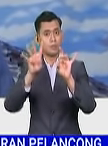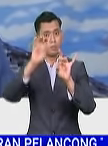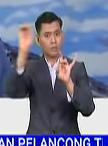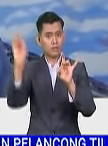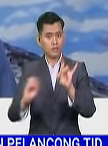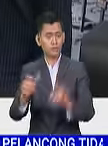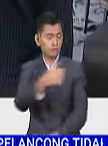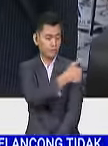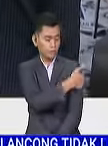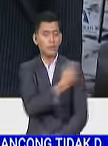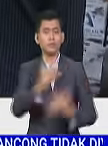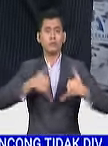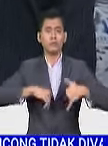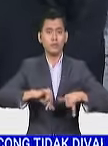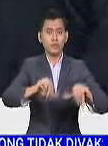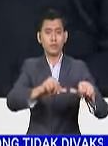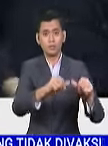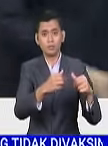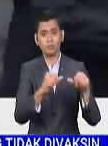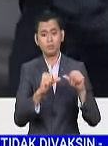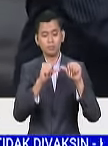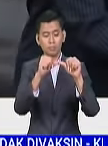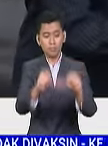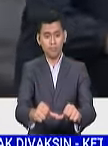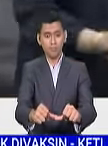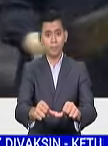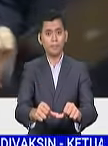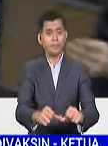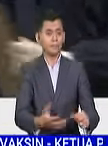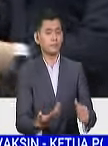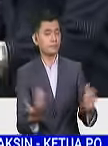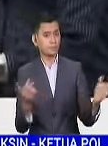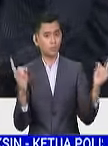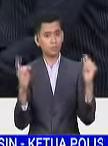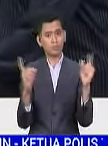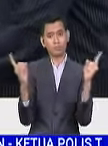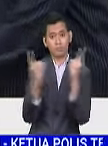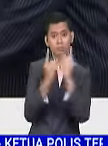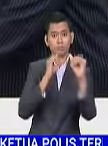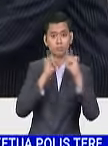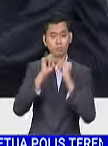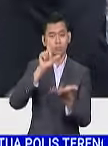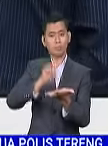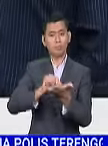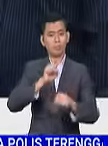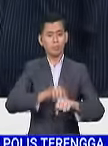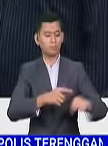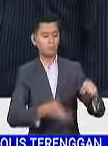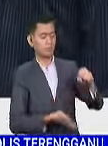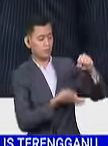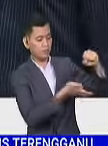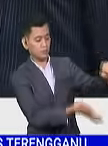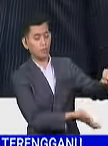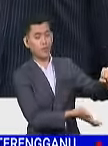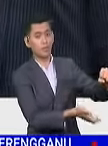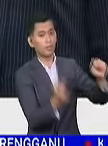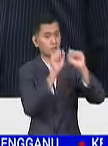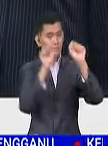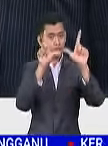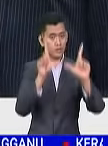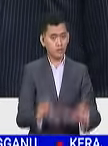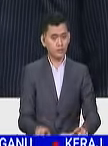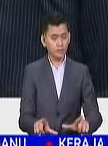lagi diteruskan. Beliau ditemui media ketika penyampaian sijil penghargaan kepada petugas barisan hadapan PPV Dewan Seri Putatan